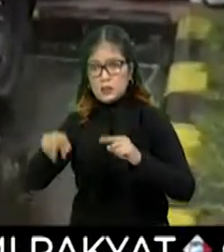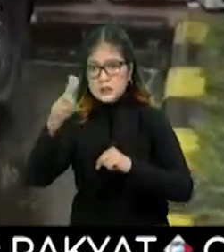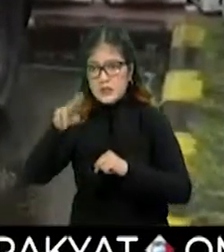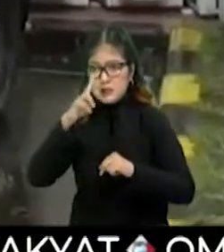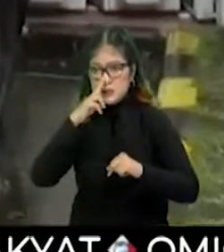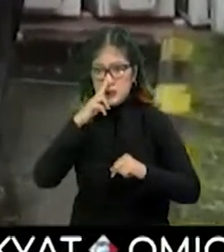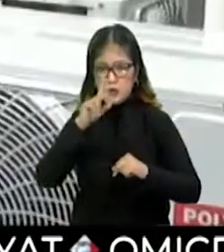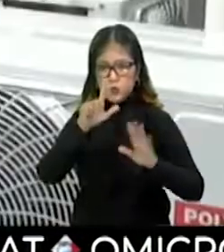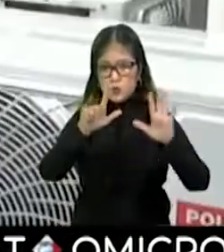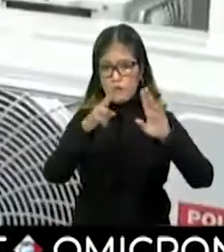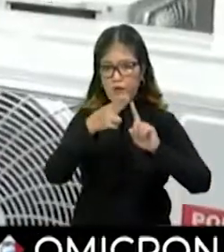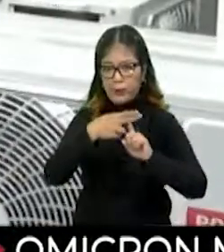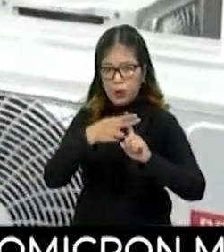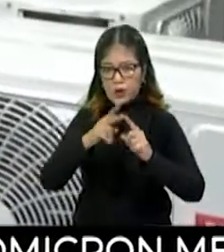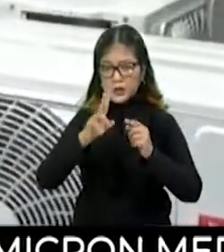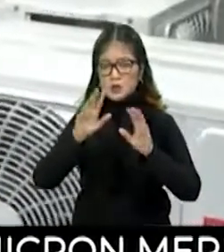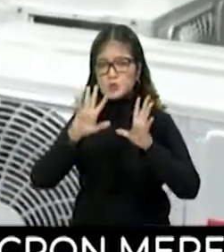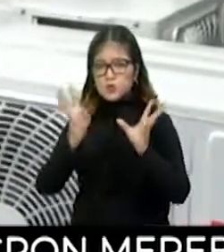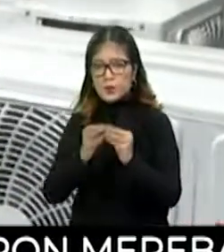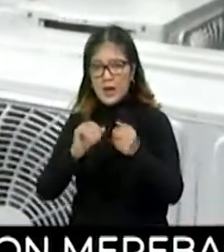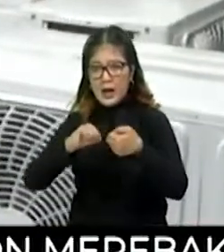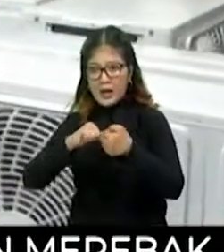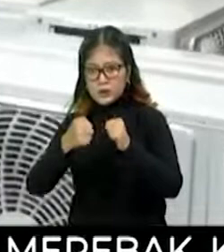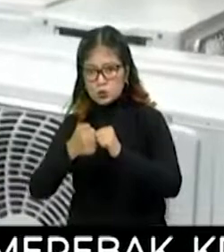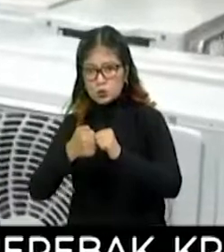jumlah kasus positif lebih dari 6.000 kasus.